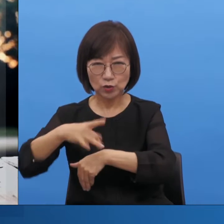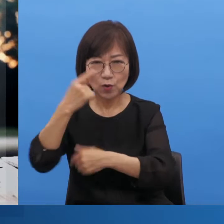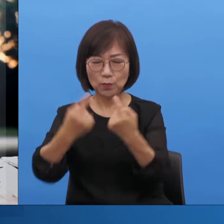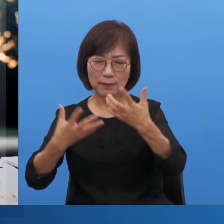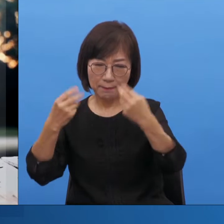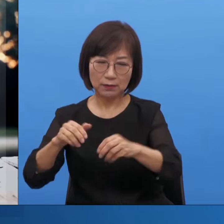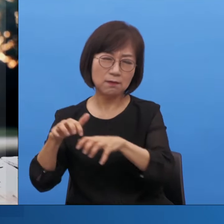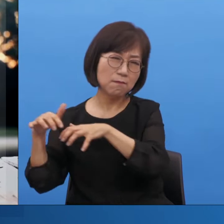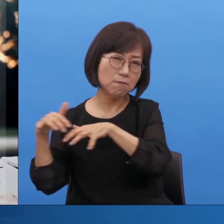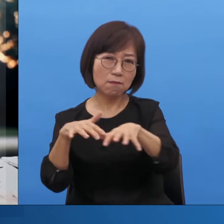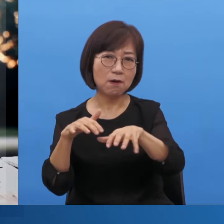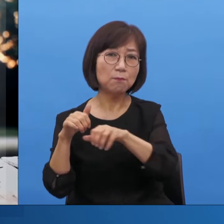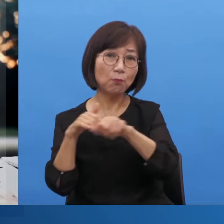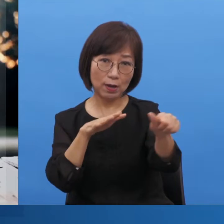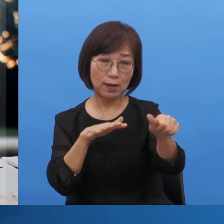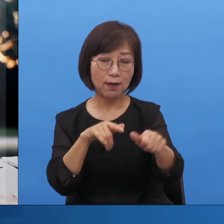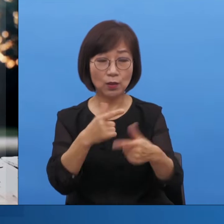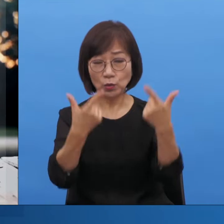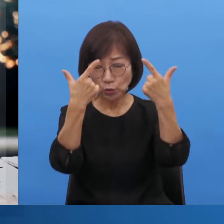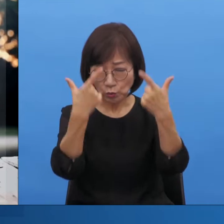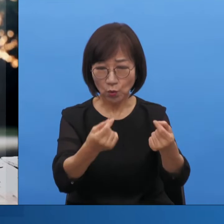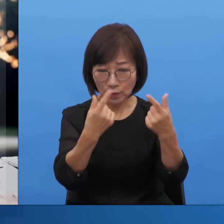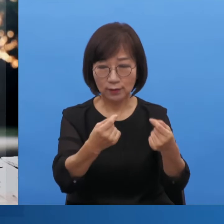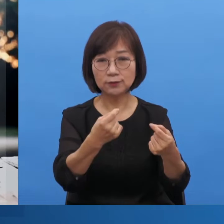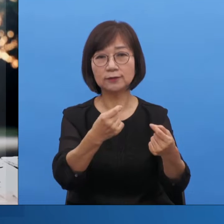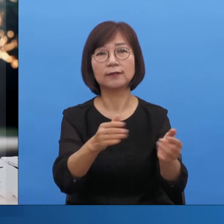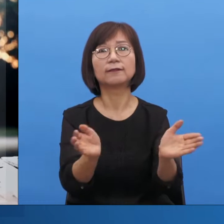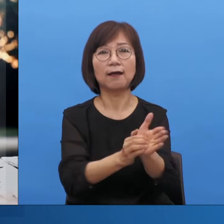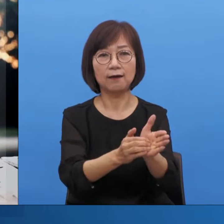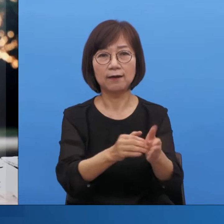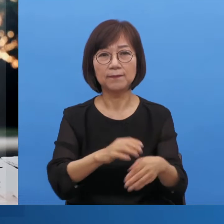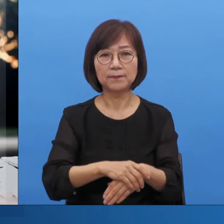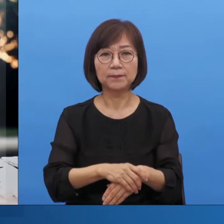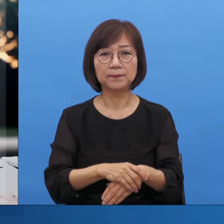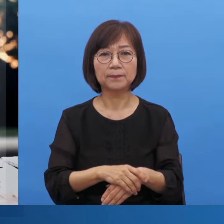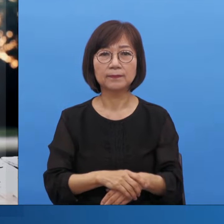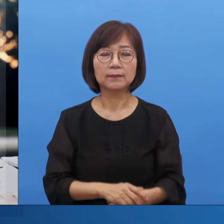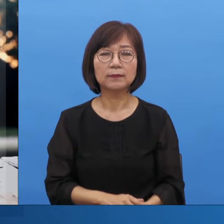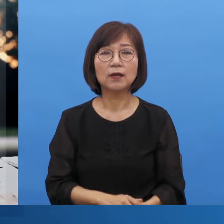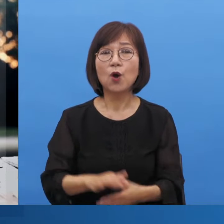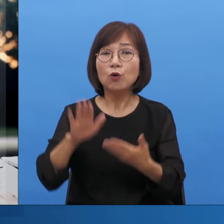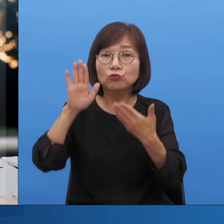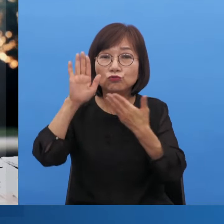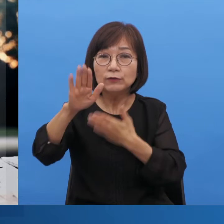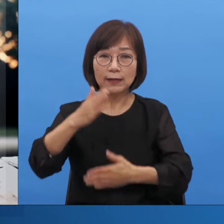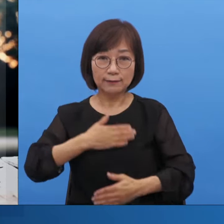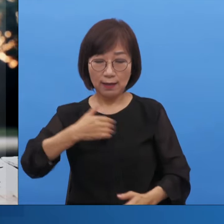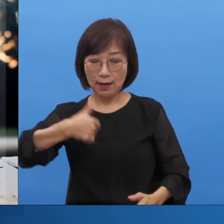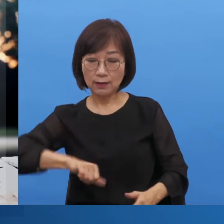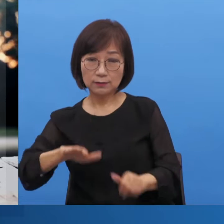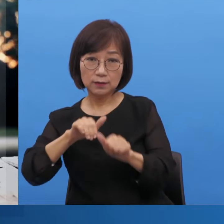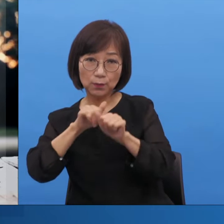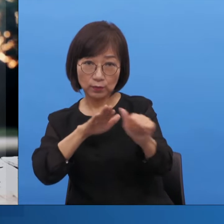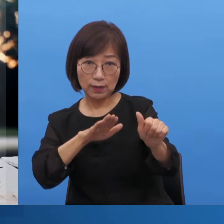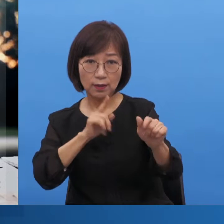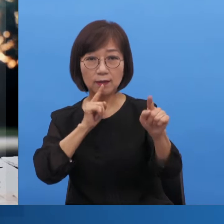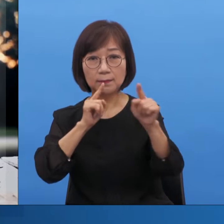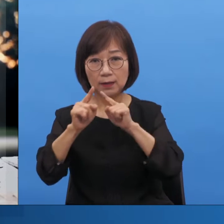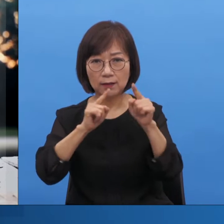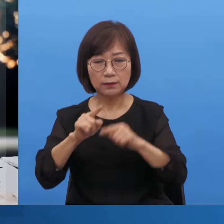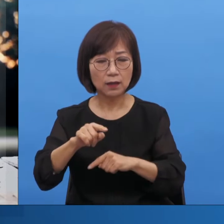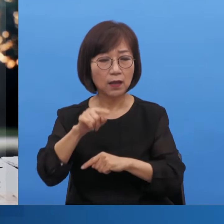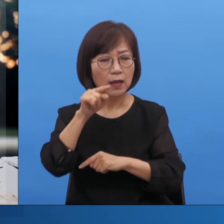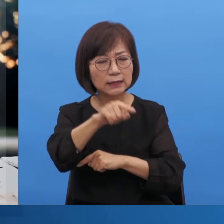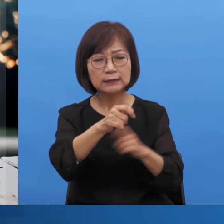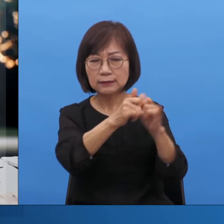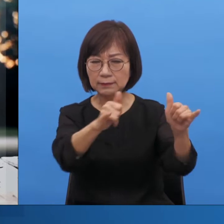보내니 그들에게도 그렇게 하였는지라. 후에 자기 아들을 보내며 이르되